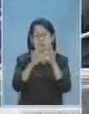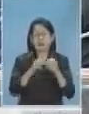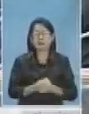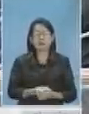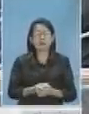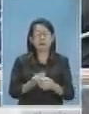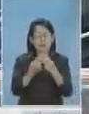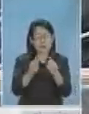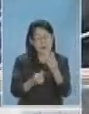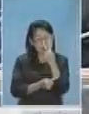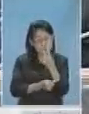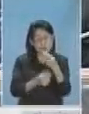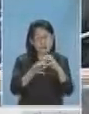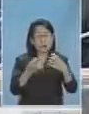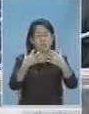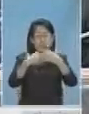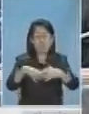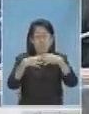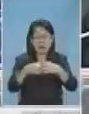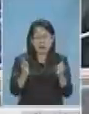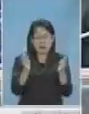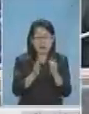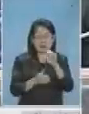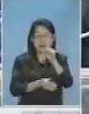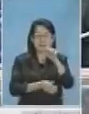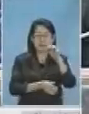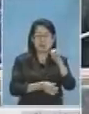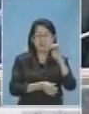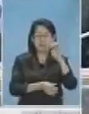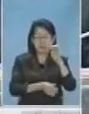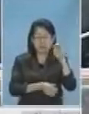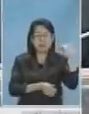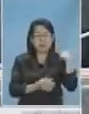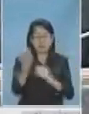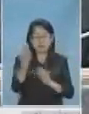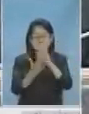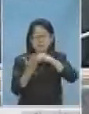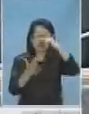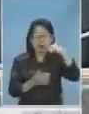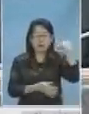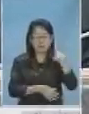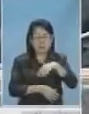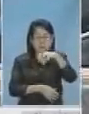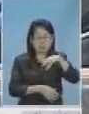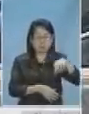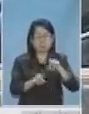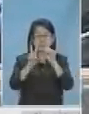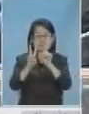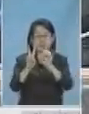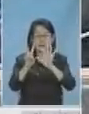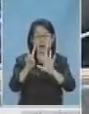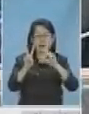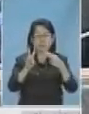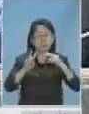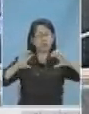พอเรามาดูในส่วนของ SME ซึ่งเป็นส่วนใหญ่ 250,000 กว่ารายมาตรการให้ความช่วยเหลือต่างๆนั้นก็มีน้อยมากนะครับ